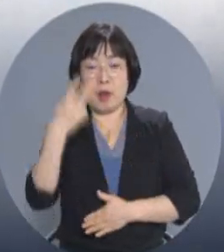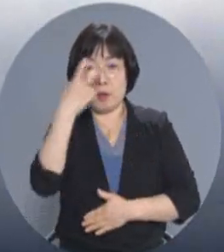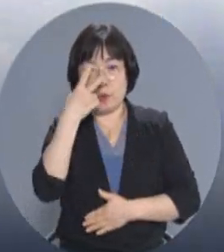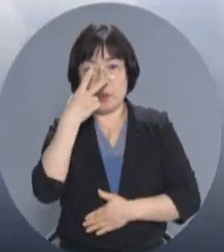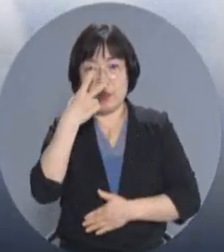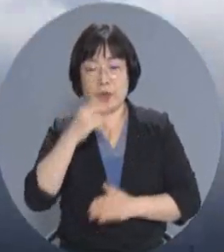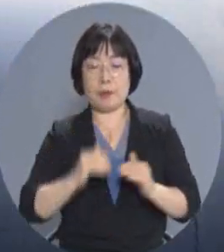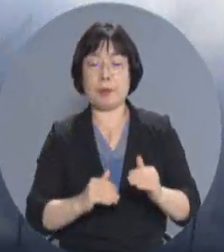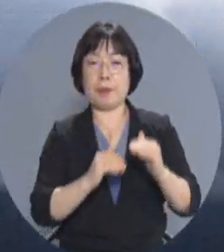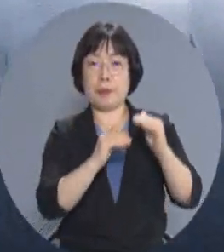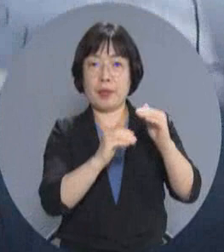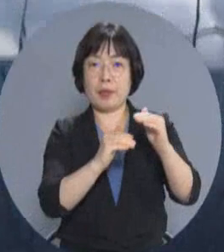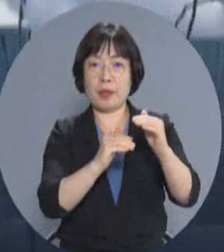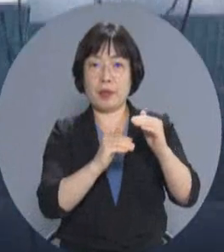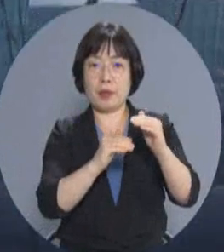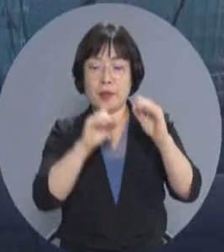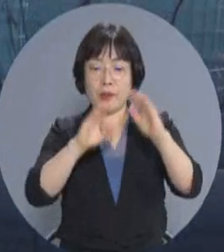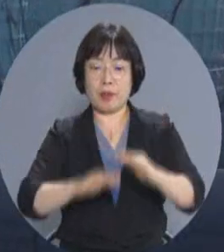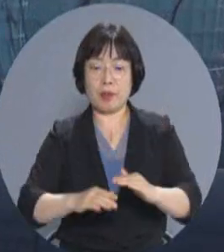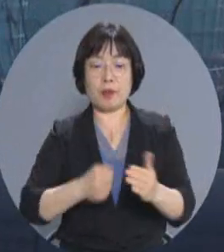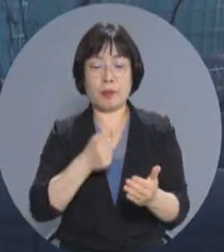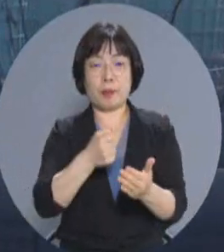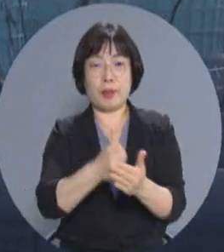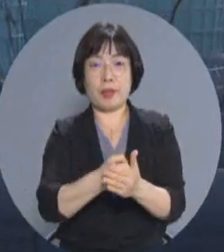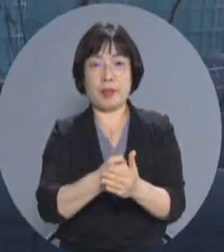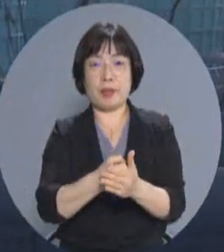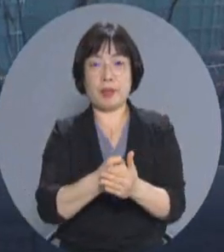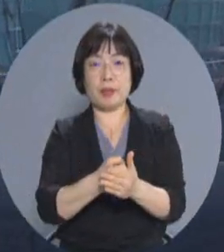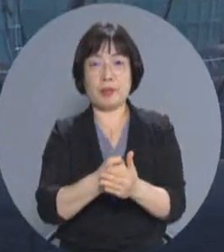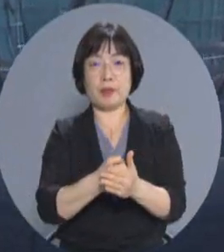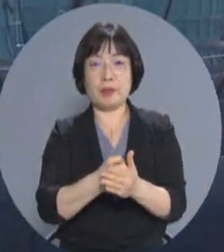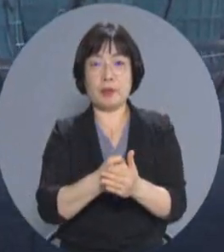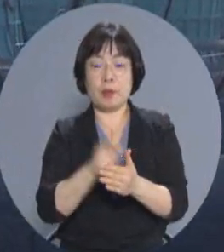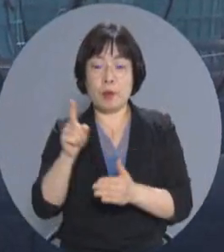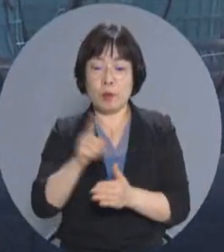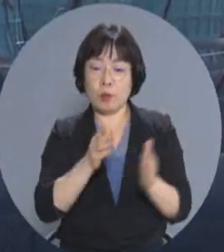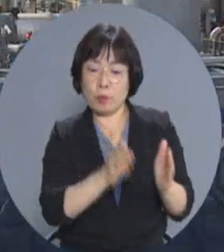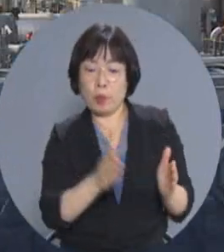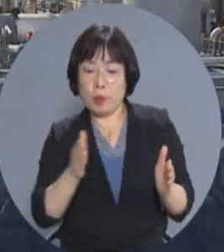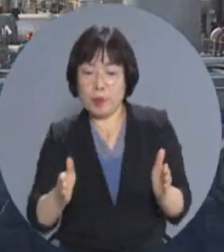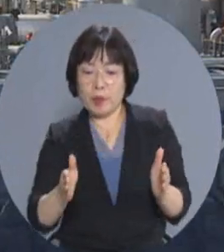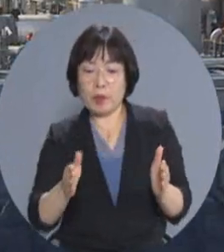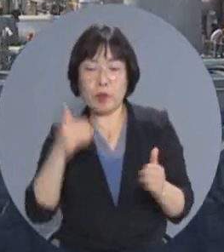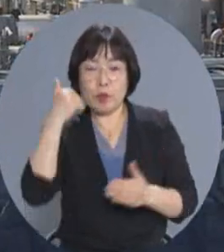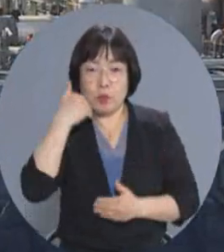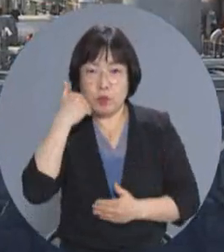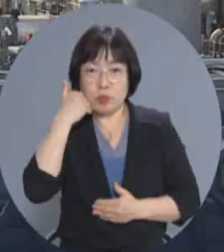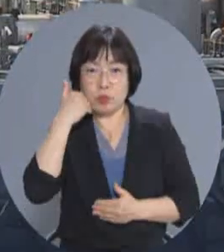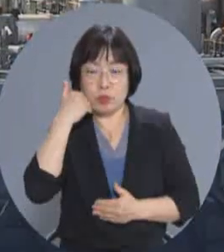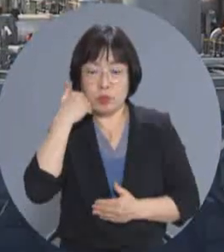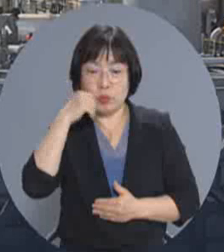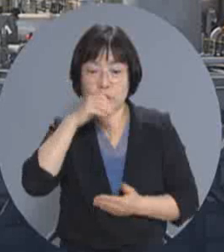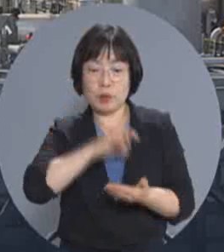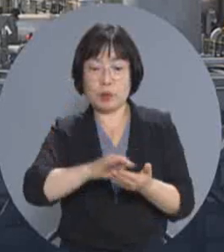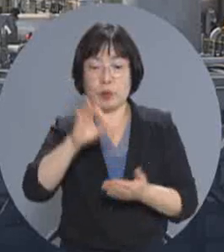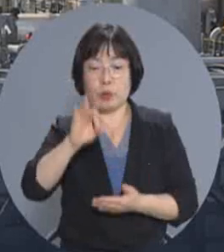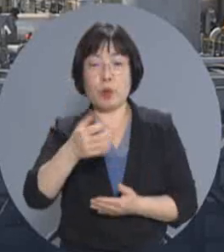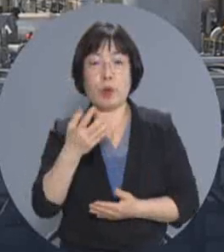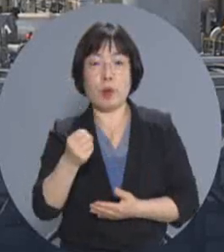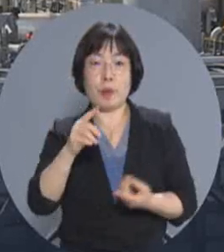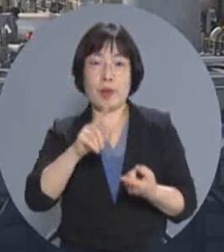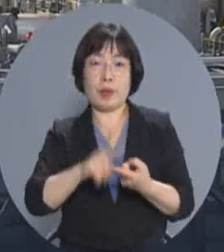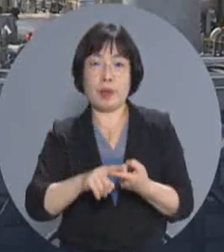역학조사를 진행한다라는 것은 확정이 되어 있습니다 어떤 범위로 어떤 대상으로 또